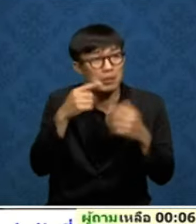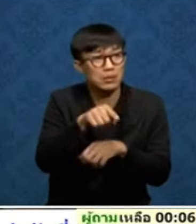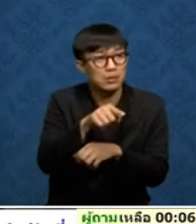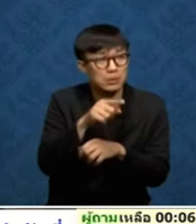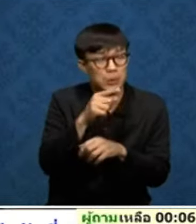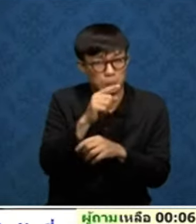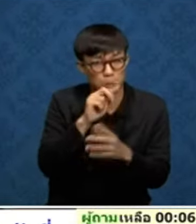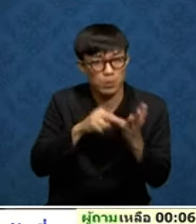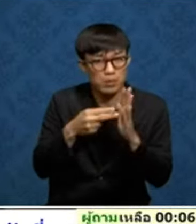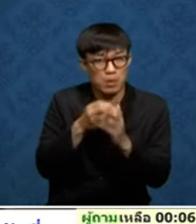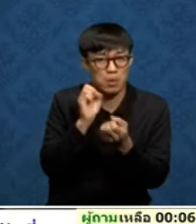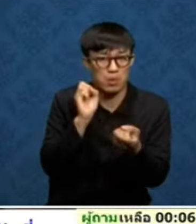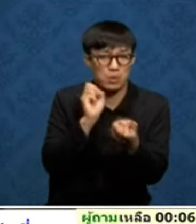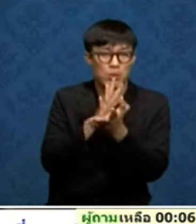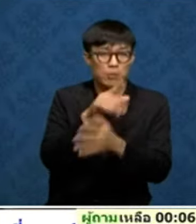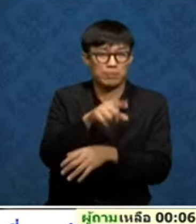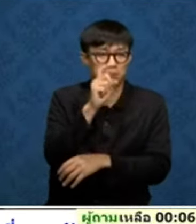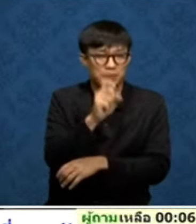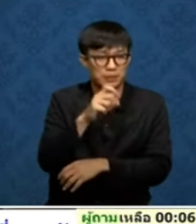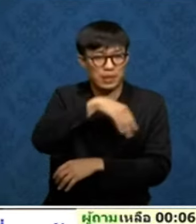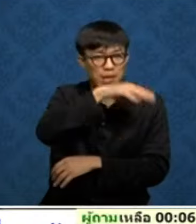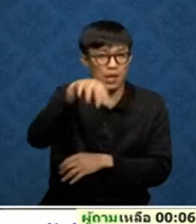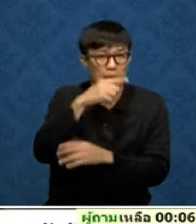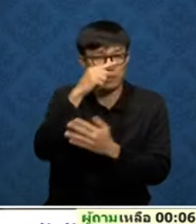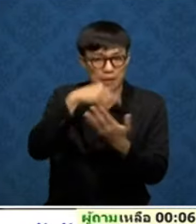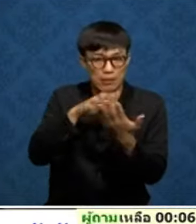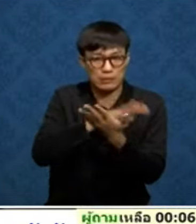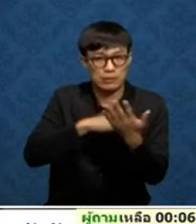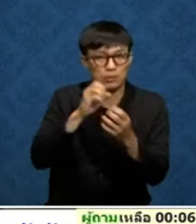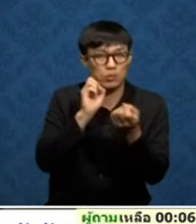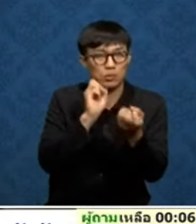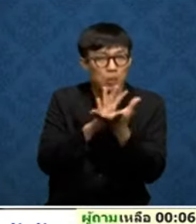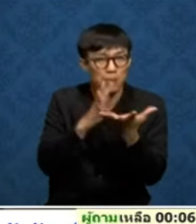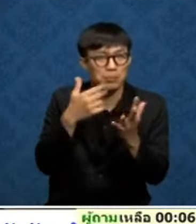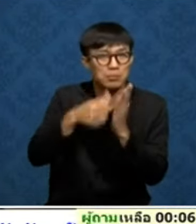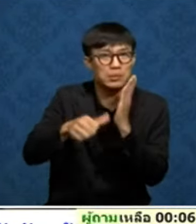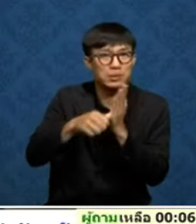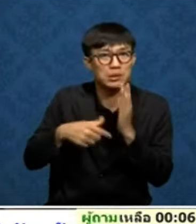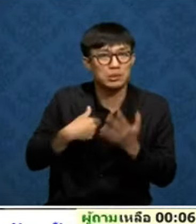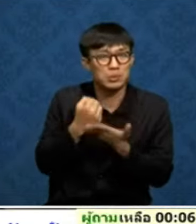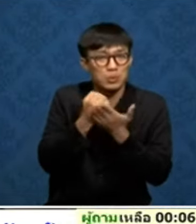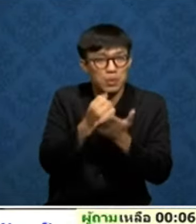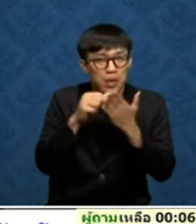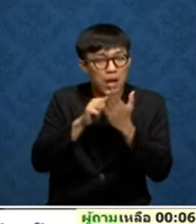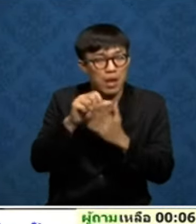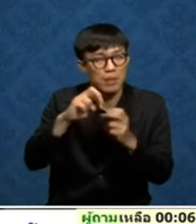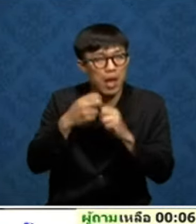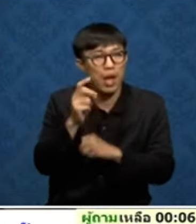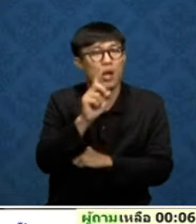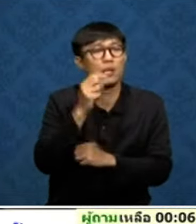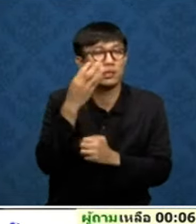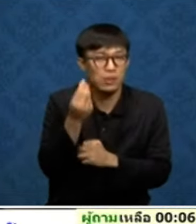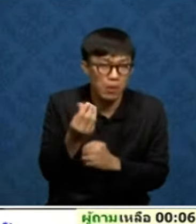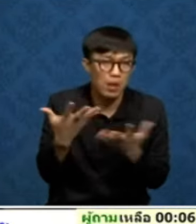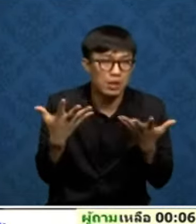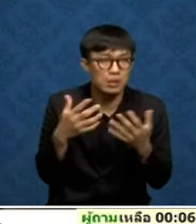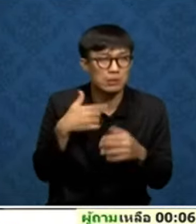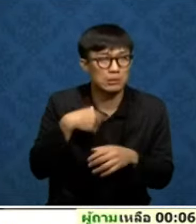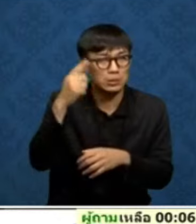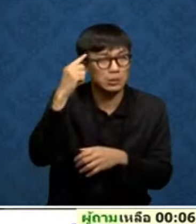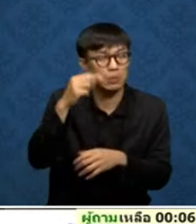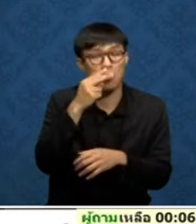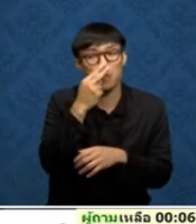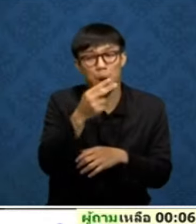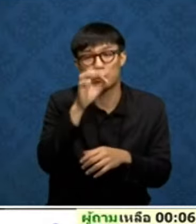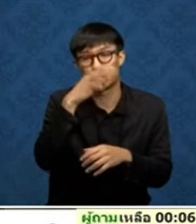ความเสียหายตั้งเท่าไหร่เราต้องเสียเงินภาษีไปในการแก้ปัญหาอีกเท่าไหร่ไอ้เงินลงทุนเนี่ยอย่างที่ผมถามว่ามันคุ้มไหมครับกับความ